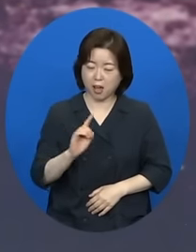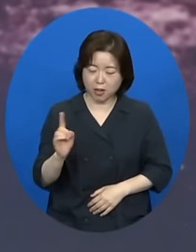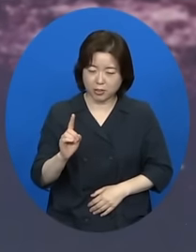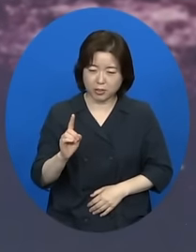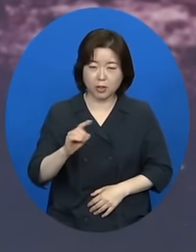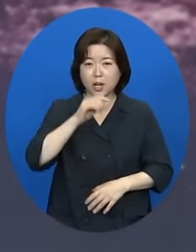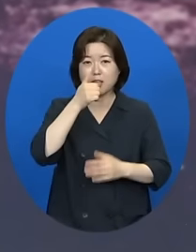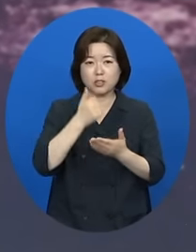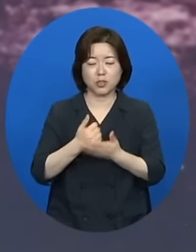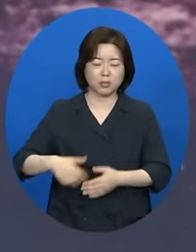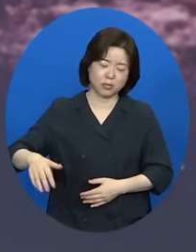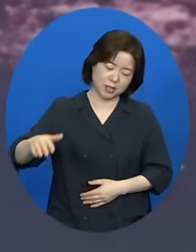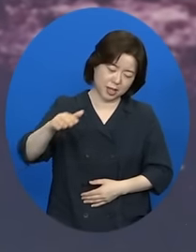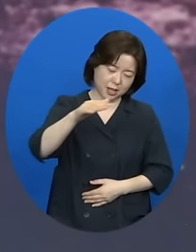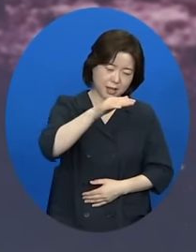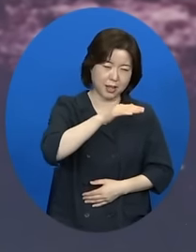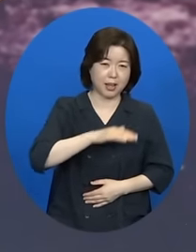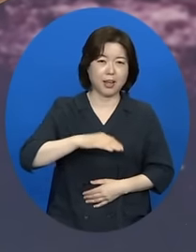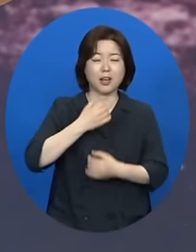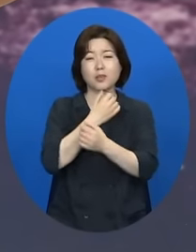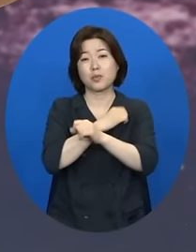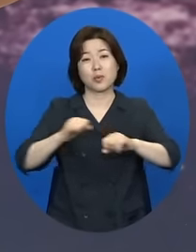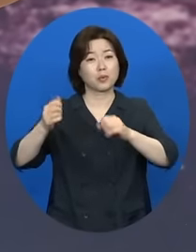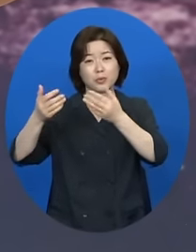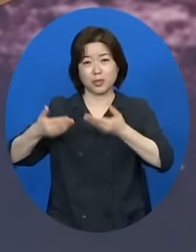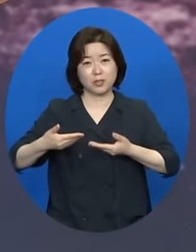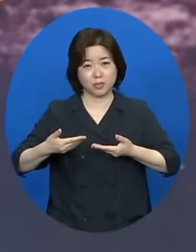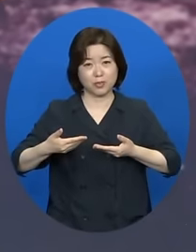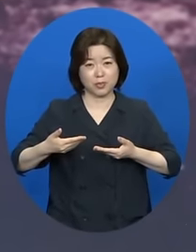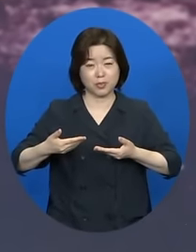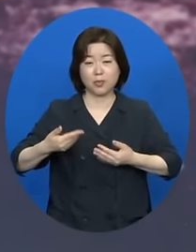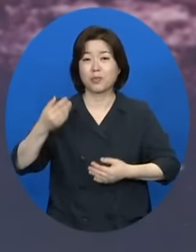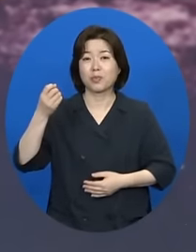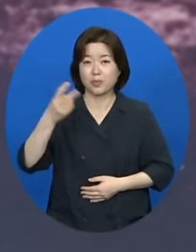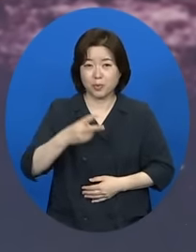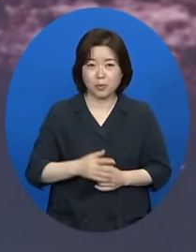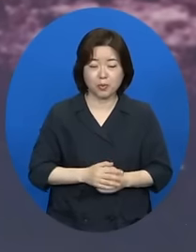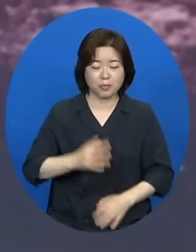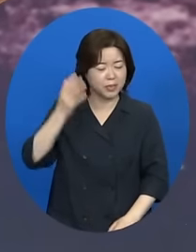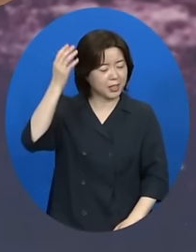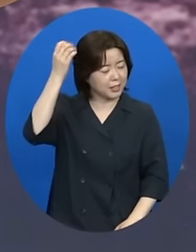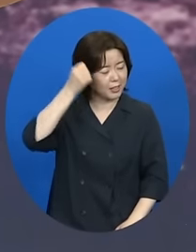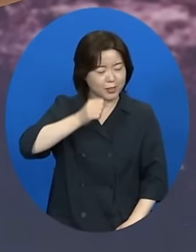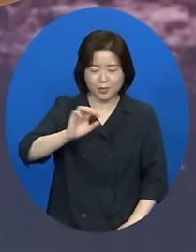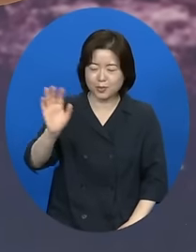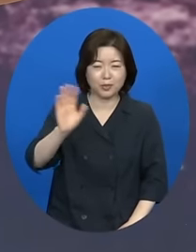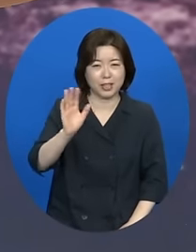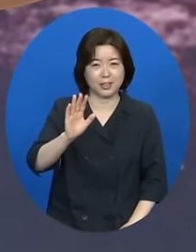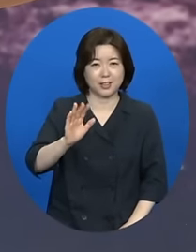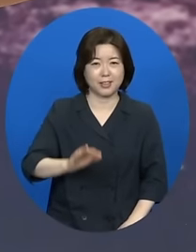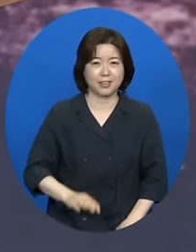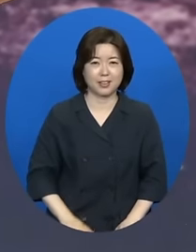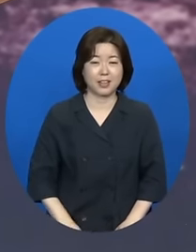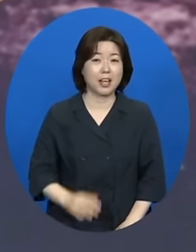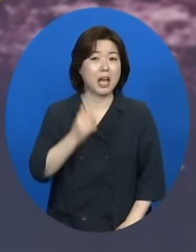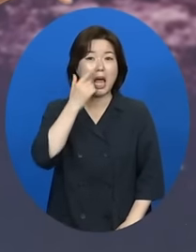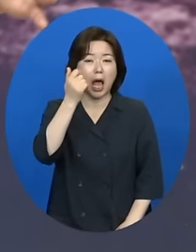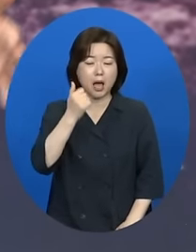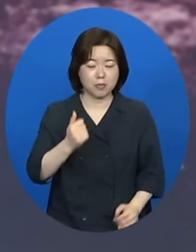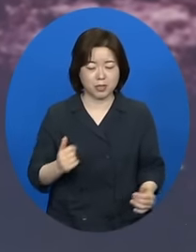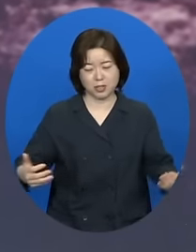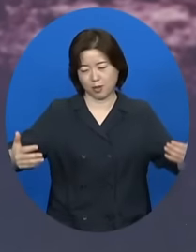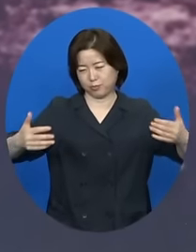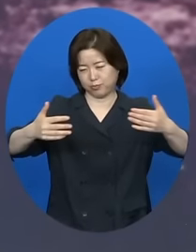죄도 다 용서하시고 그리고 기억도 하지 아니하시는 아버지의 풍성한